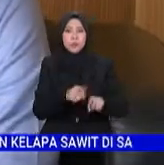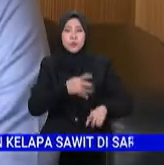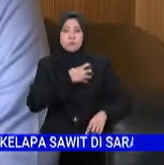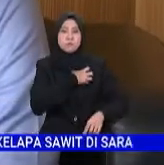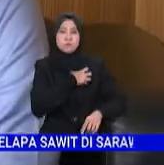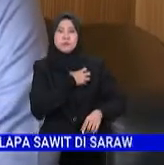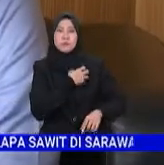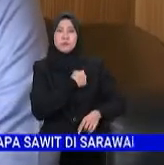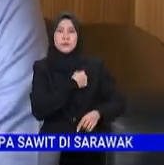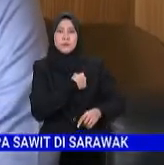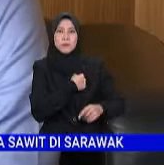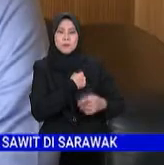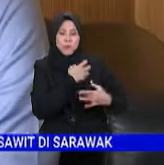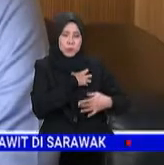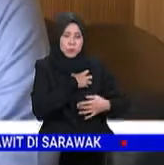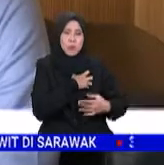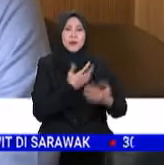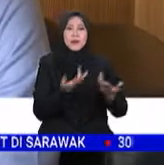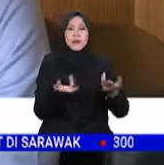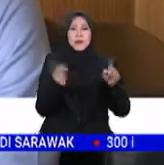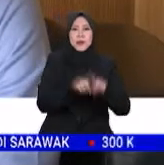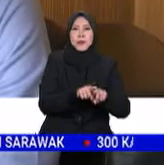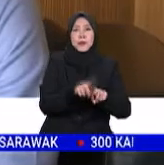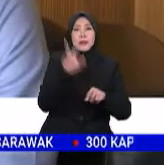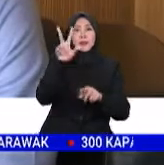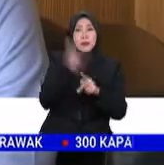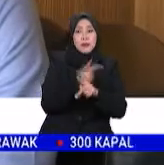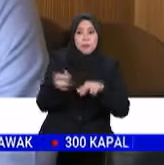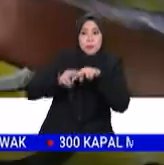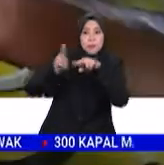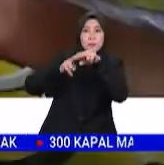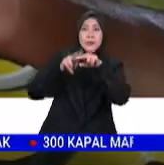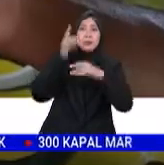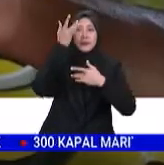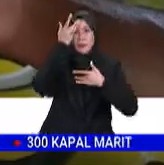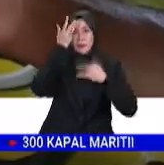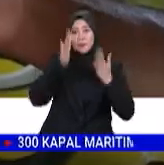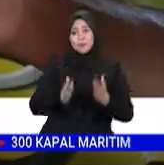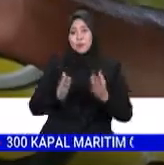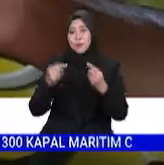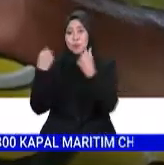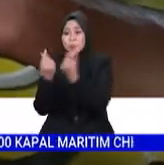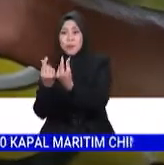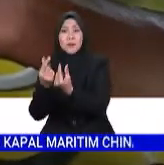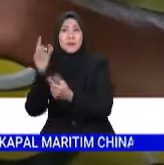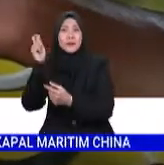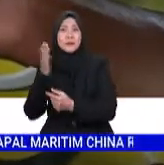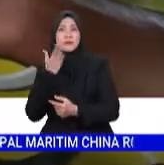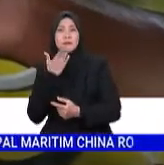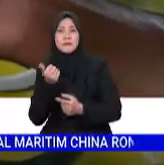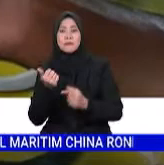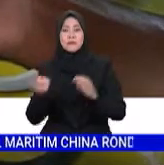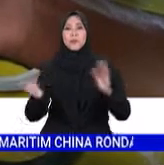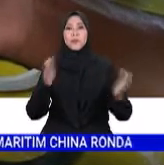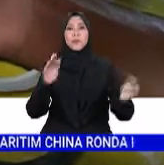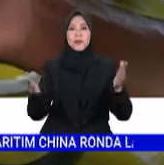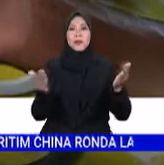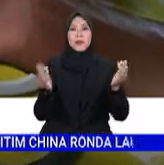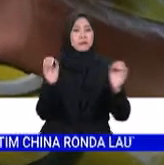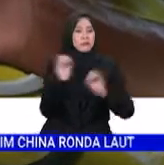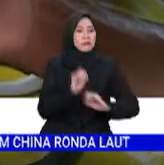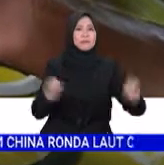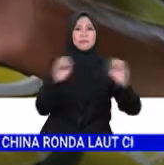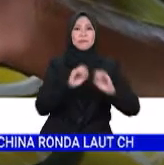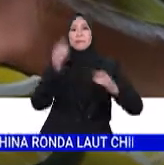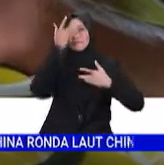Serangan jantung berlaku 3 kali ganda lebih tinggi di kalangan pesakit diabetes berbanding individu yang tidak